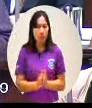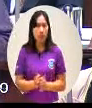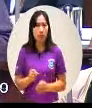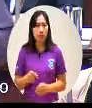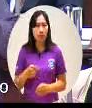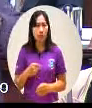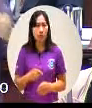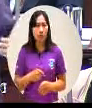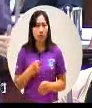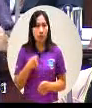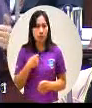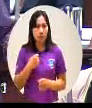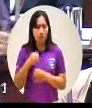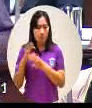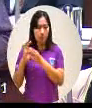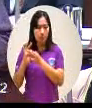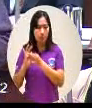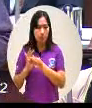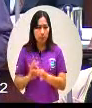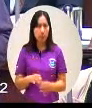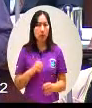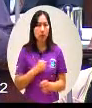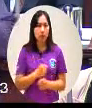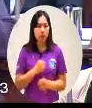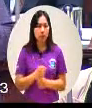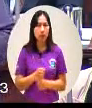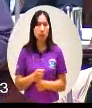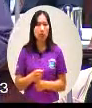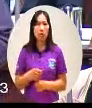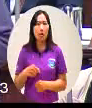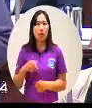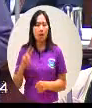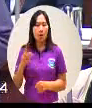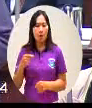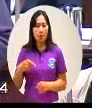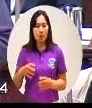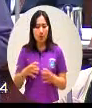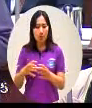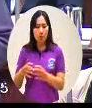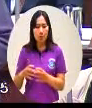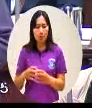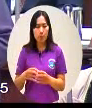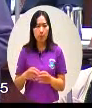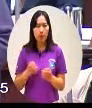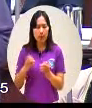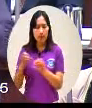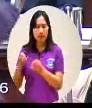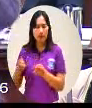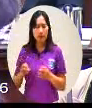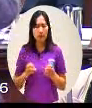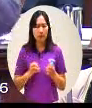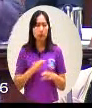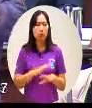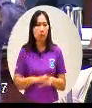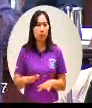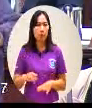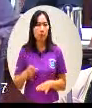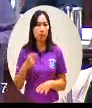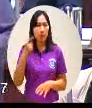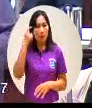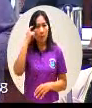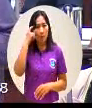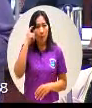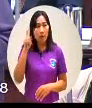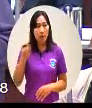在持续啊，我也我也跟我的相关的局处来讨论。总是讲，我一向有一个观念，